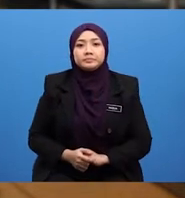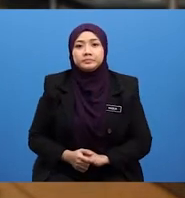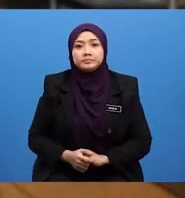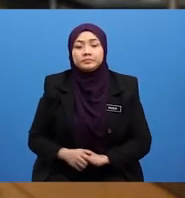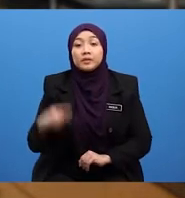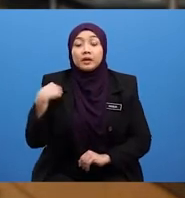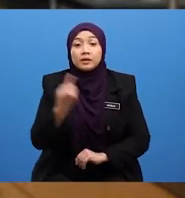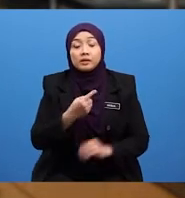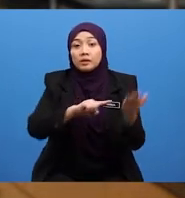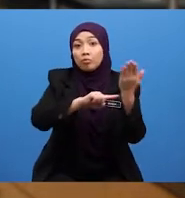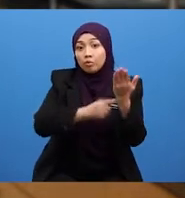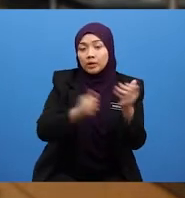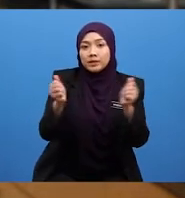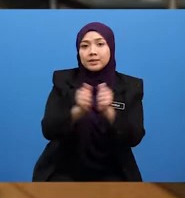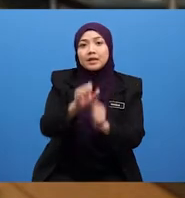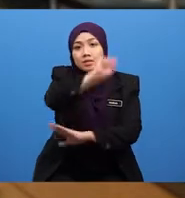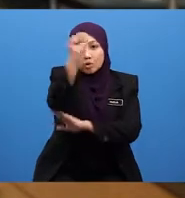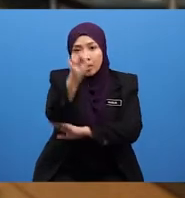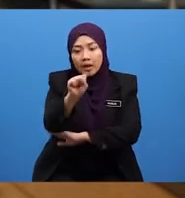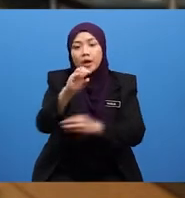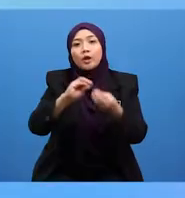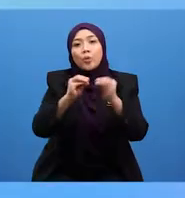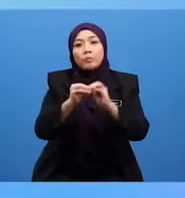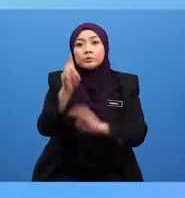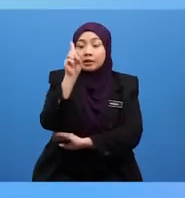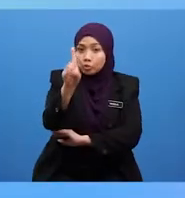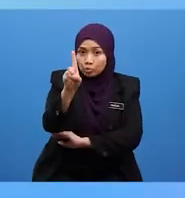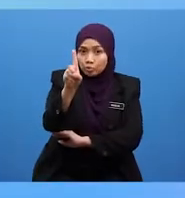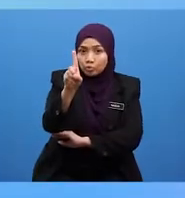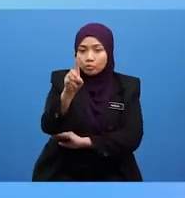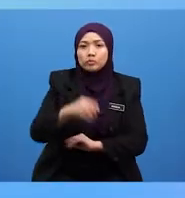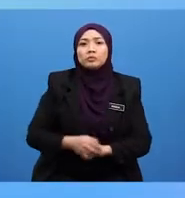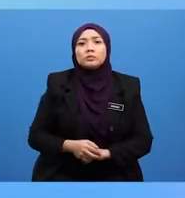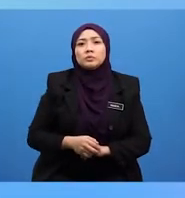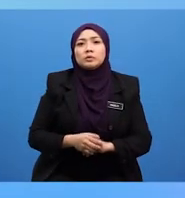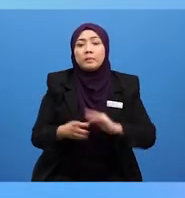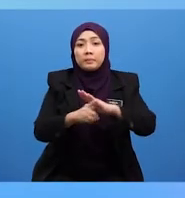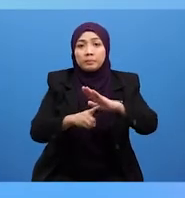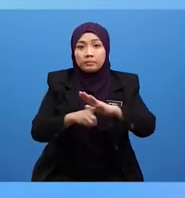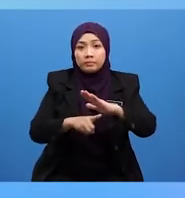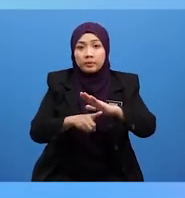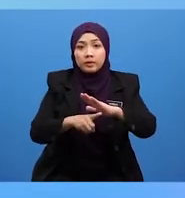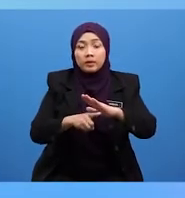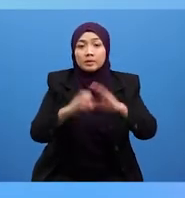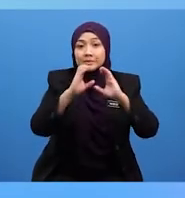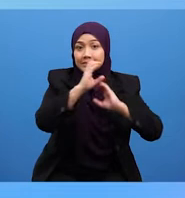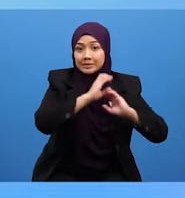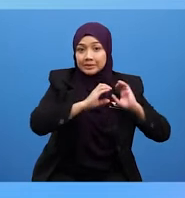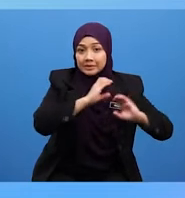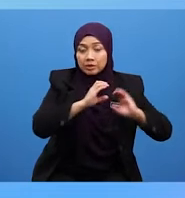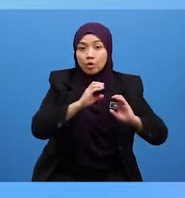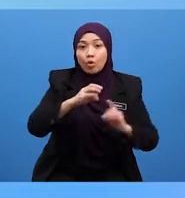ini. Kita mulakan dengan soalan yang pertama, iaitu berdasarkan ciri-ciri